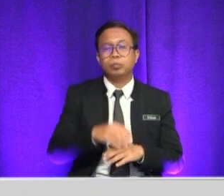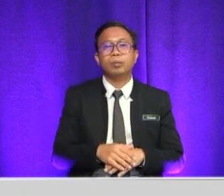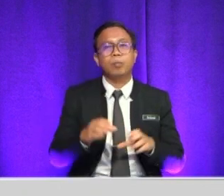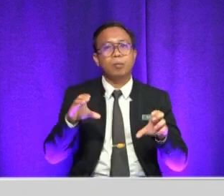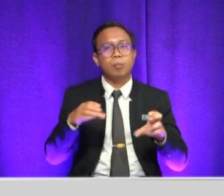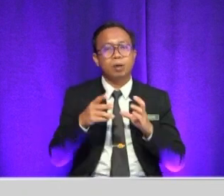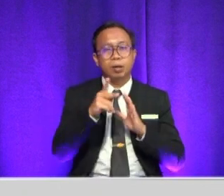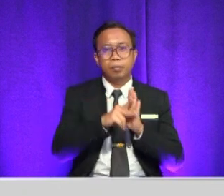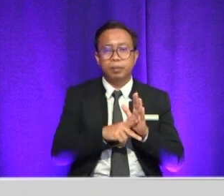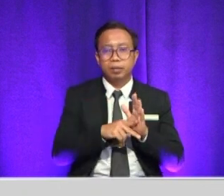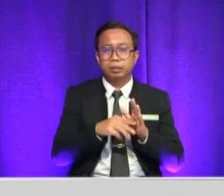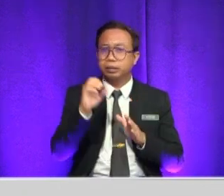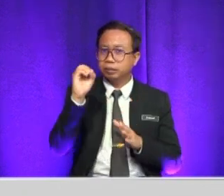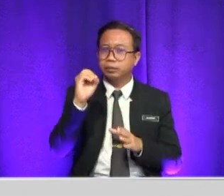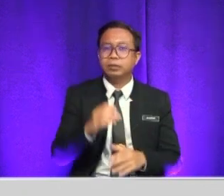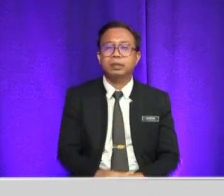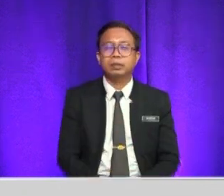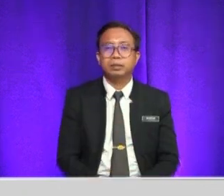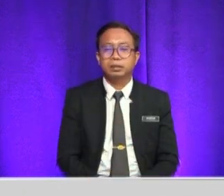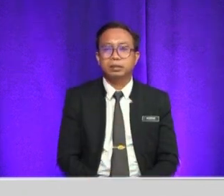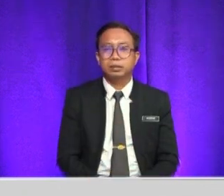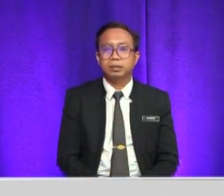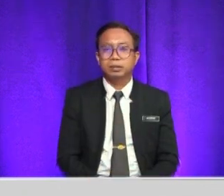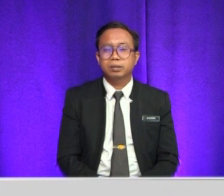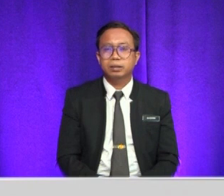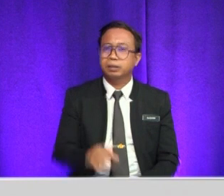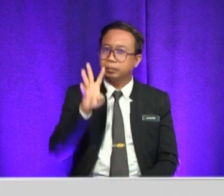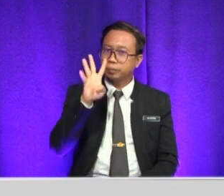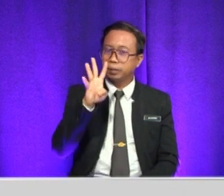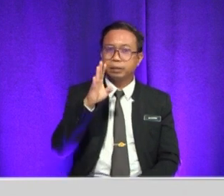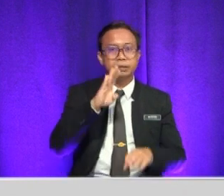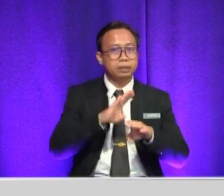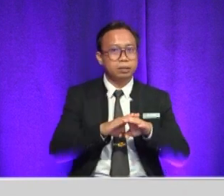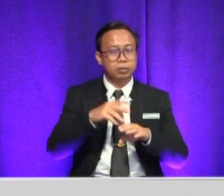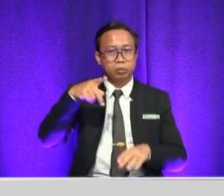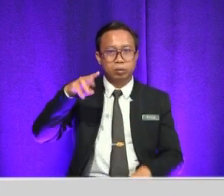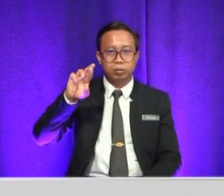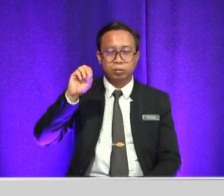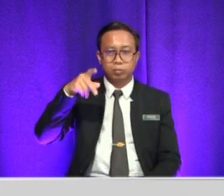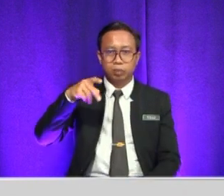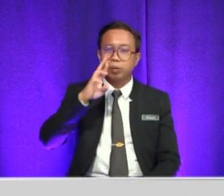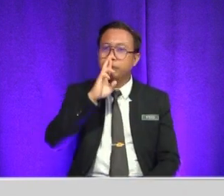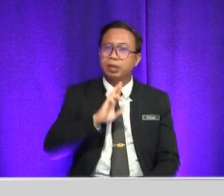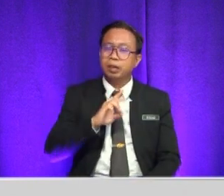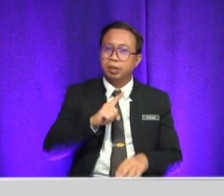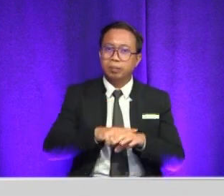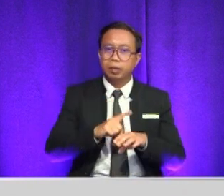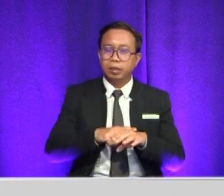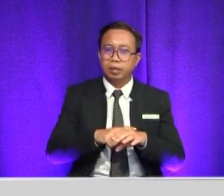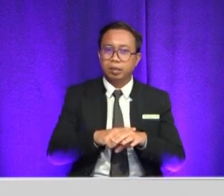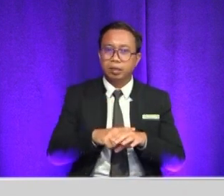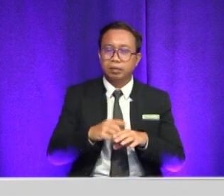lakukan pelarasan sifar. Okey. Yang keempat, sentuhkan prob merah dan prob hitam pada komponen yang